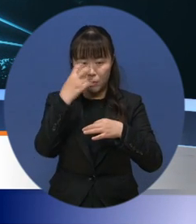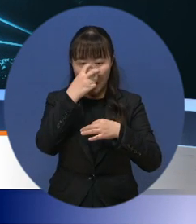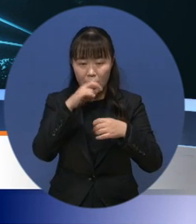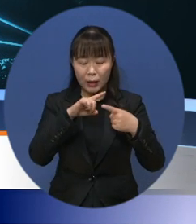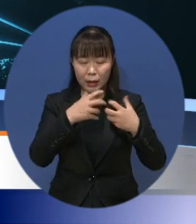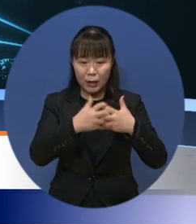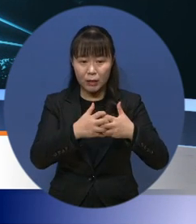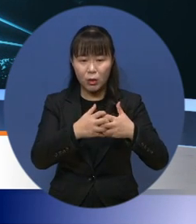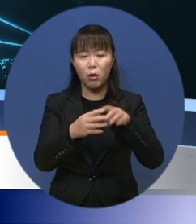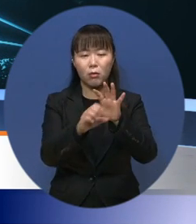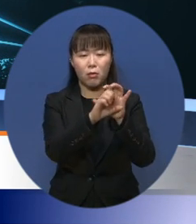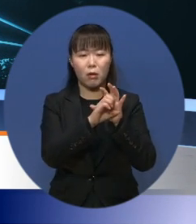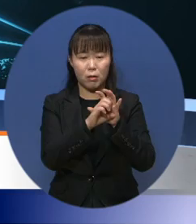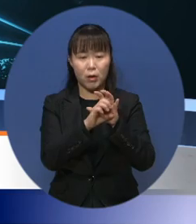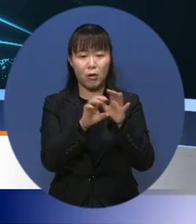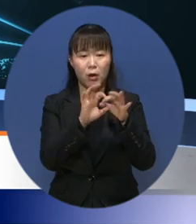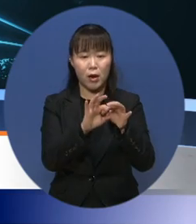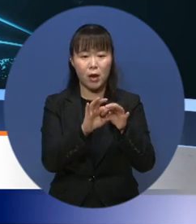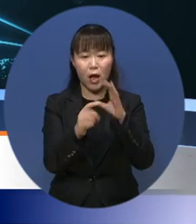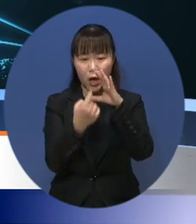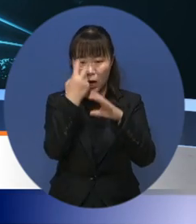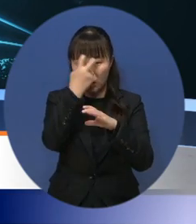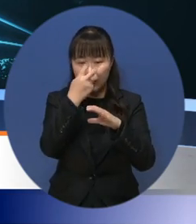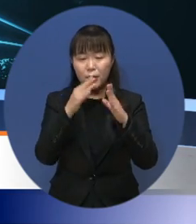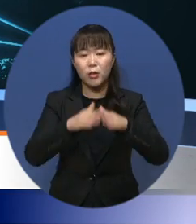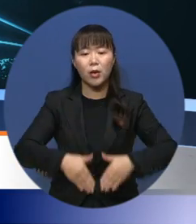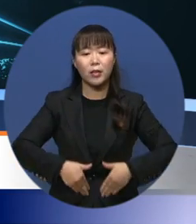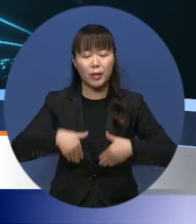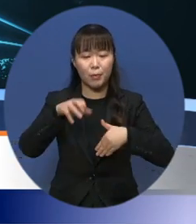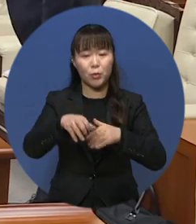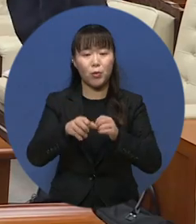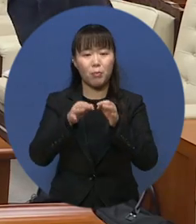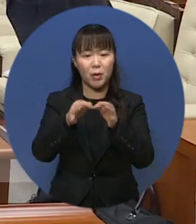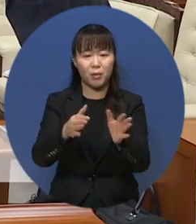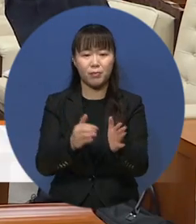상당의 코로나19 진단키트를 전라남도에 기부했습니다.